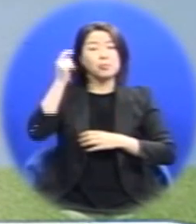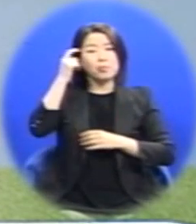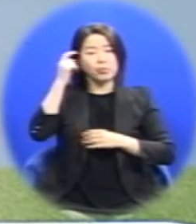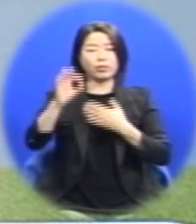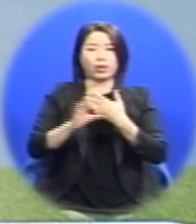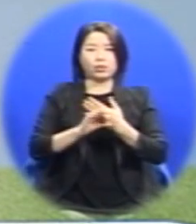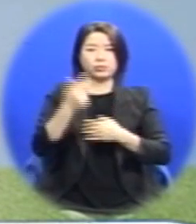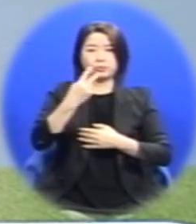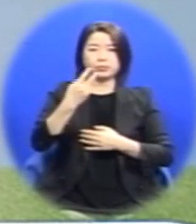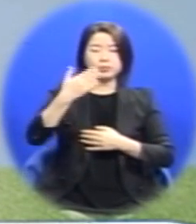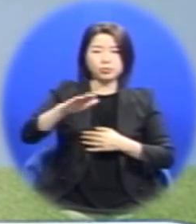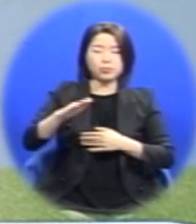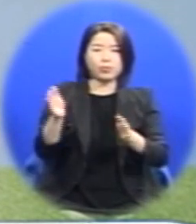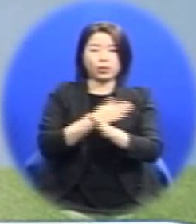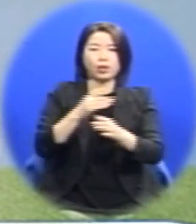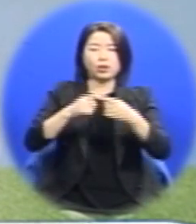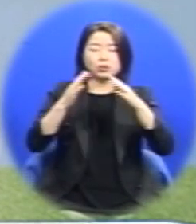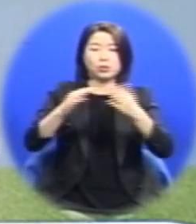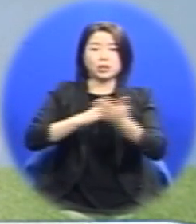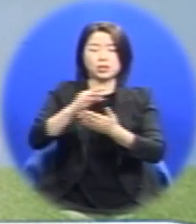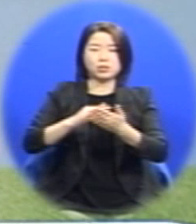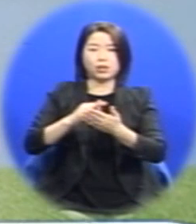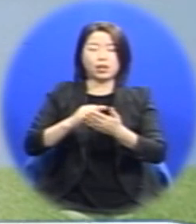왜냐하면 2009년부터 교회 재정이 어려움이 왔어요.